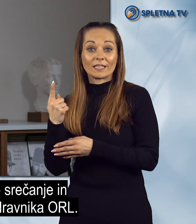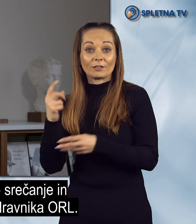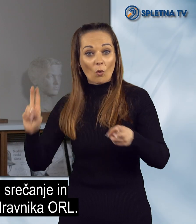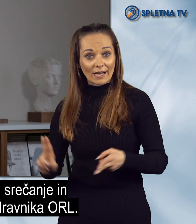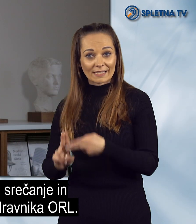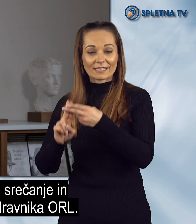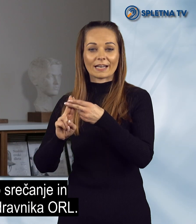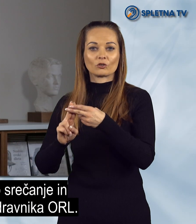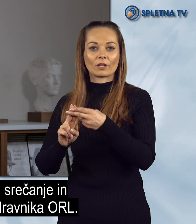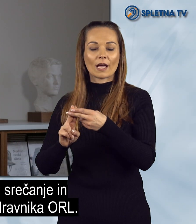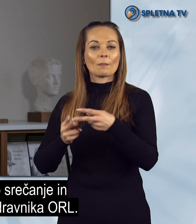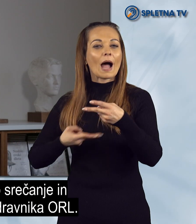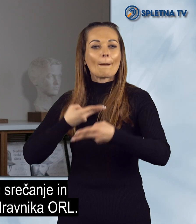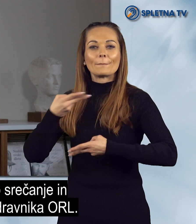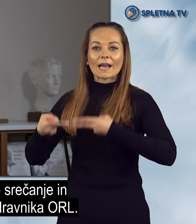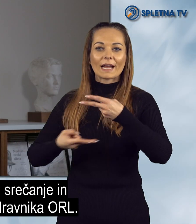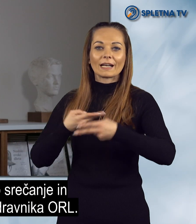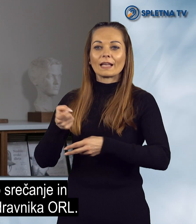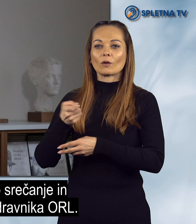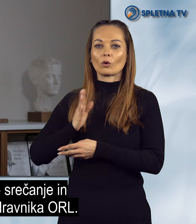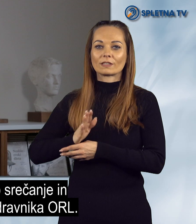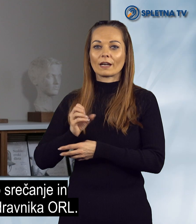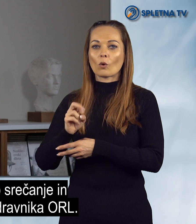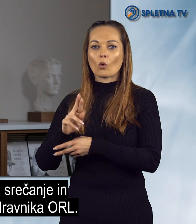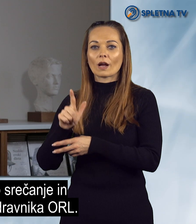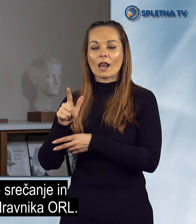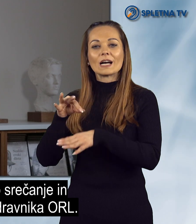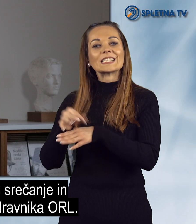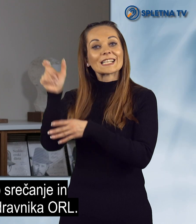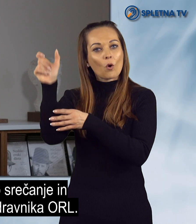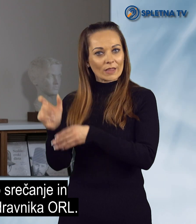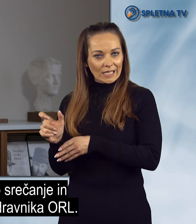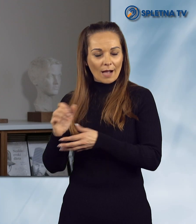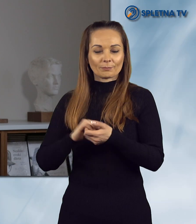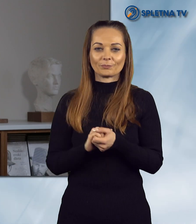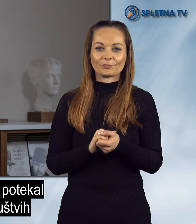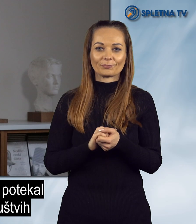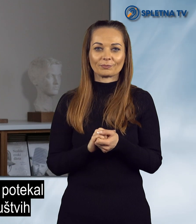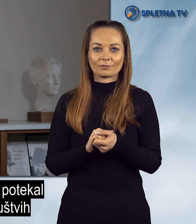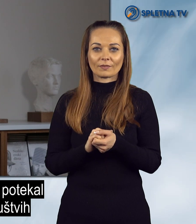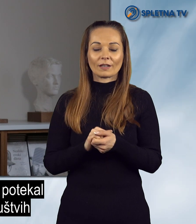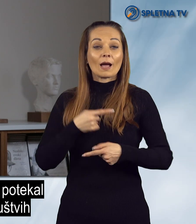individualno srečanje in pa pregled v bistvu strani ORL zdravnika.